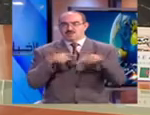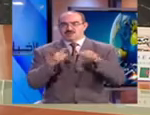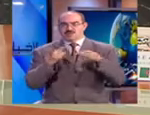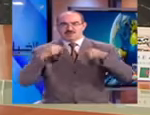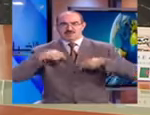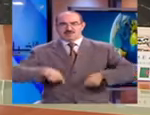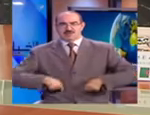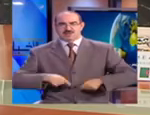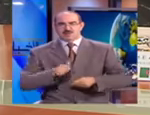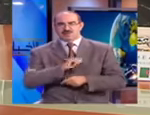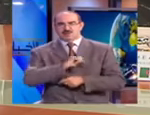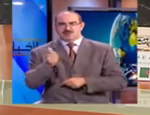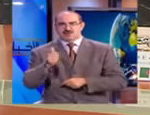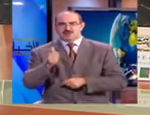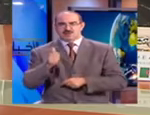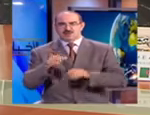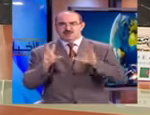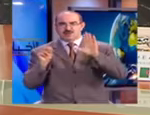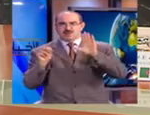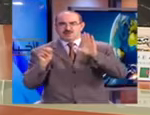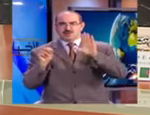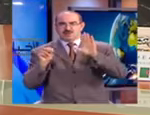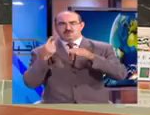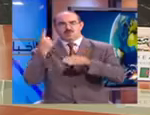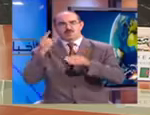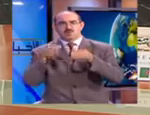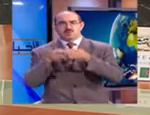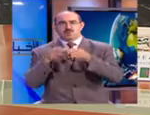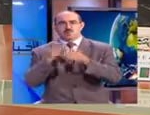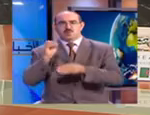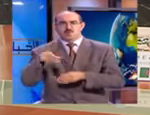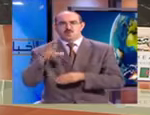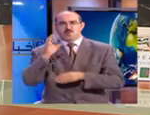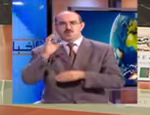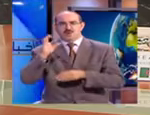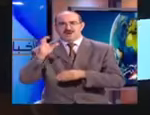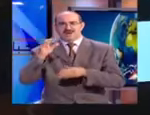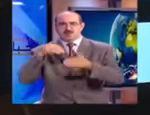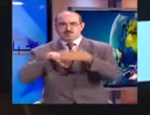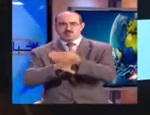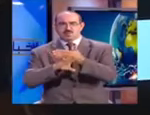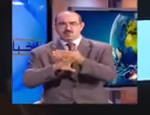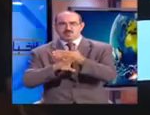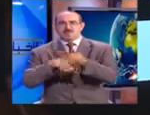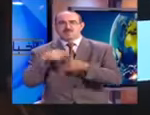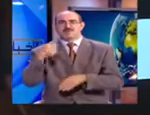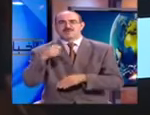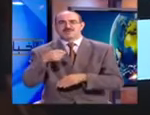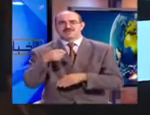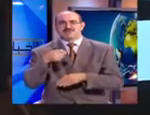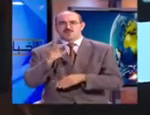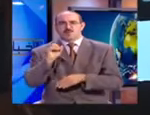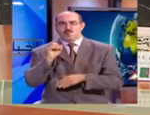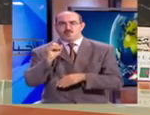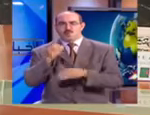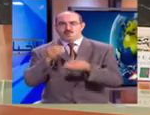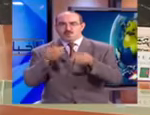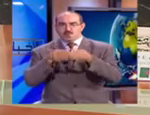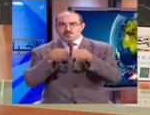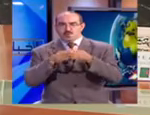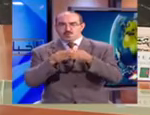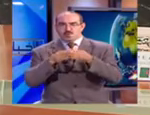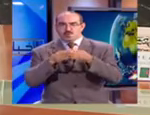الوزاري 180 لمنظمة أوبيك برئاسة وزير الطاقة رئيس مؤتمر منظمة البلدان